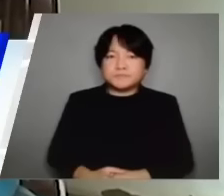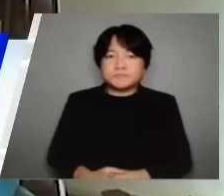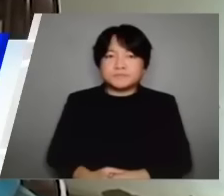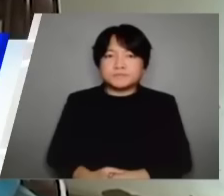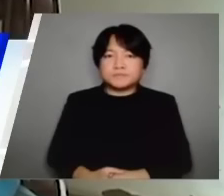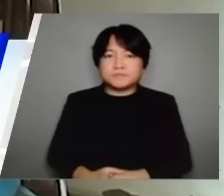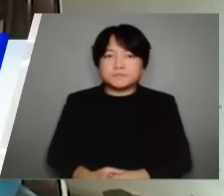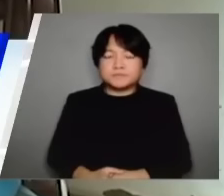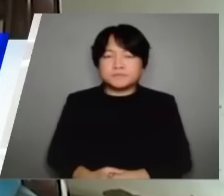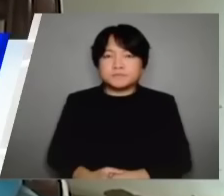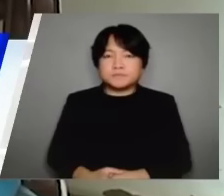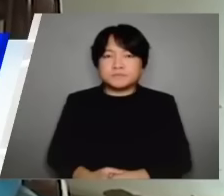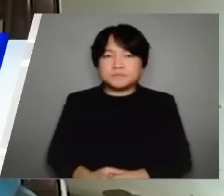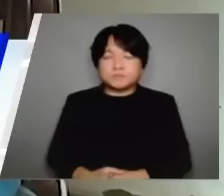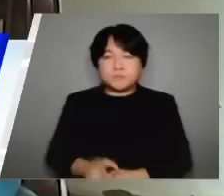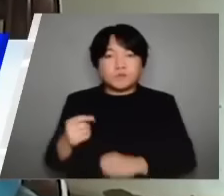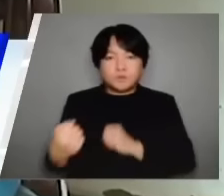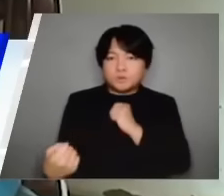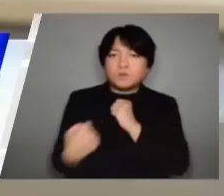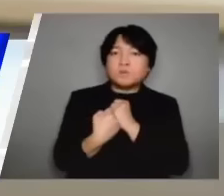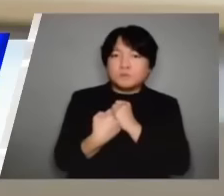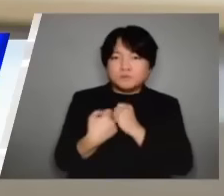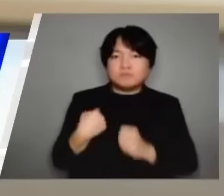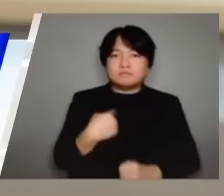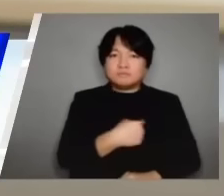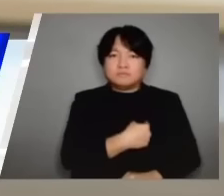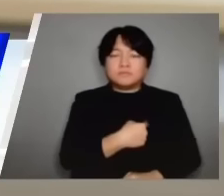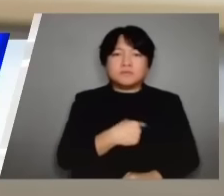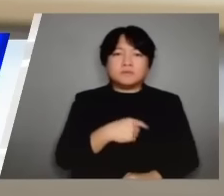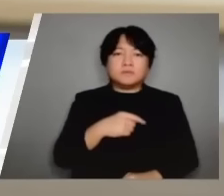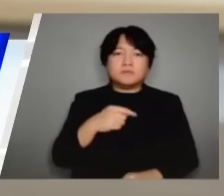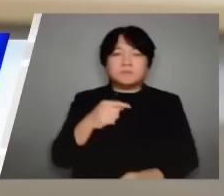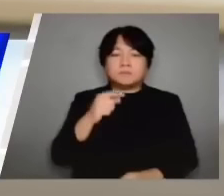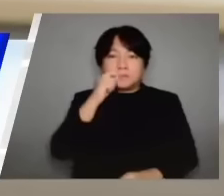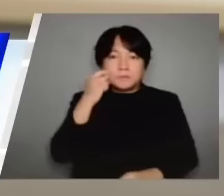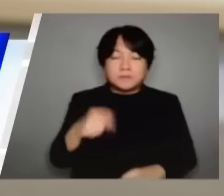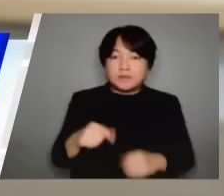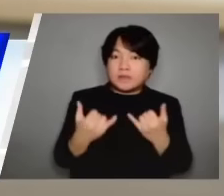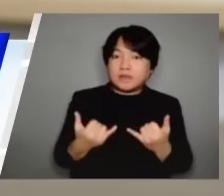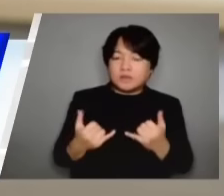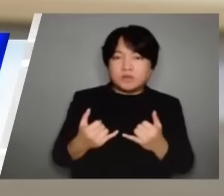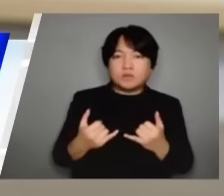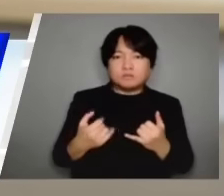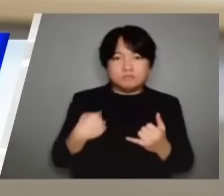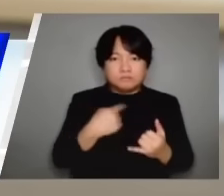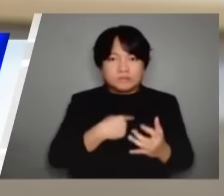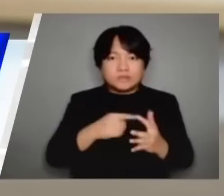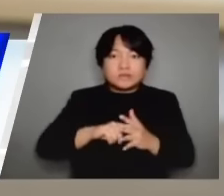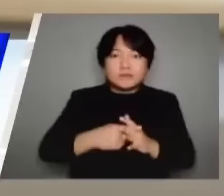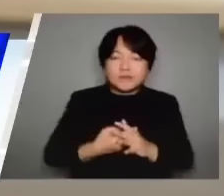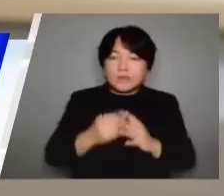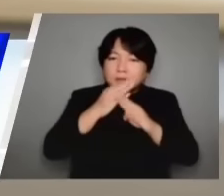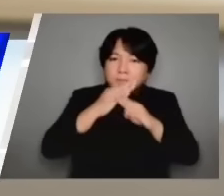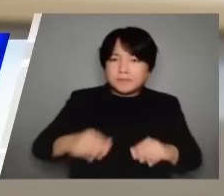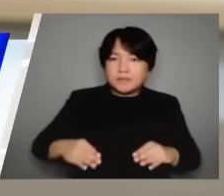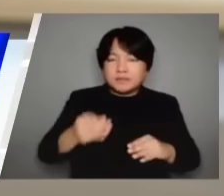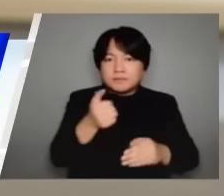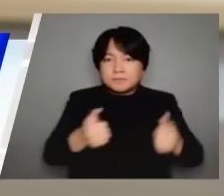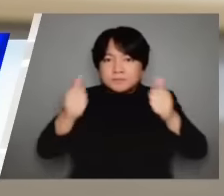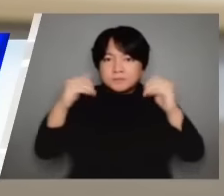really support our territorial integrity and sov now we are starting our peace summit and we are trying to unite all the